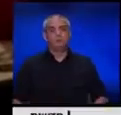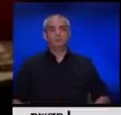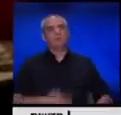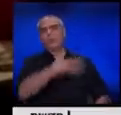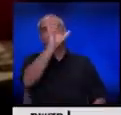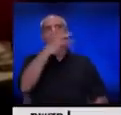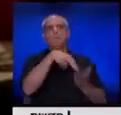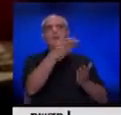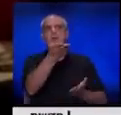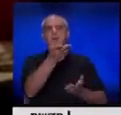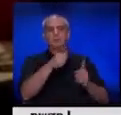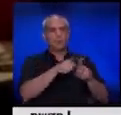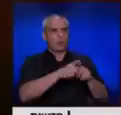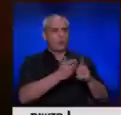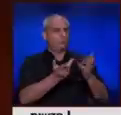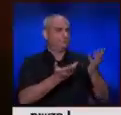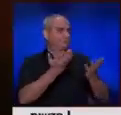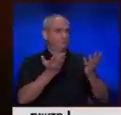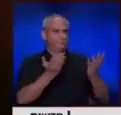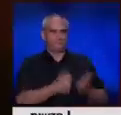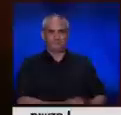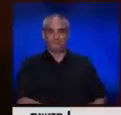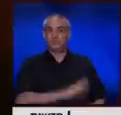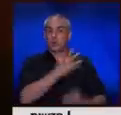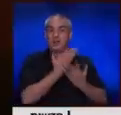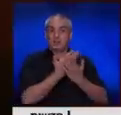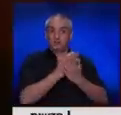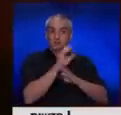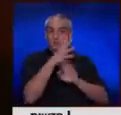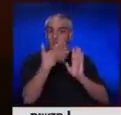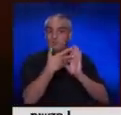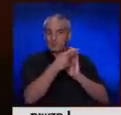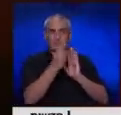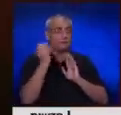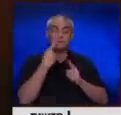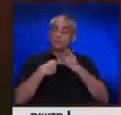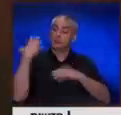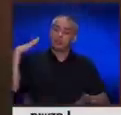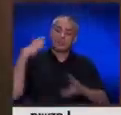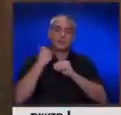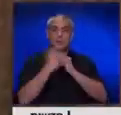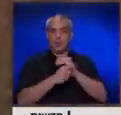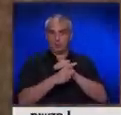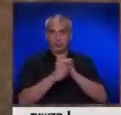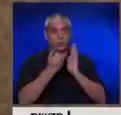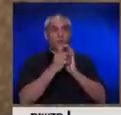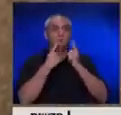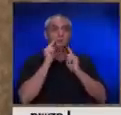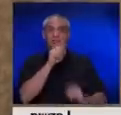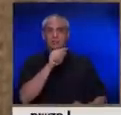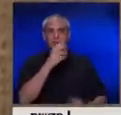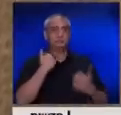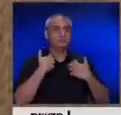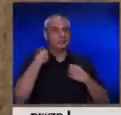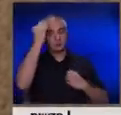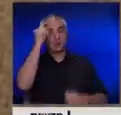עומד פה? כאלה, כאילו. כל העדויות ששידרנו בתחקיר הזה מגיעות מהשנים האחרונות, חוץ מהשיחה הזאת עם שחקנית